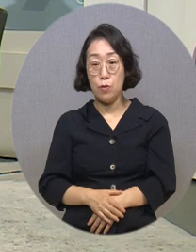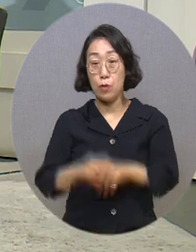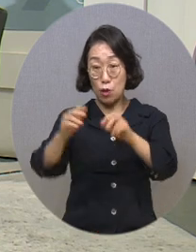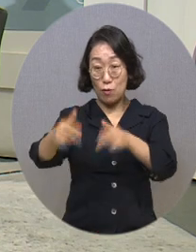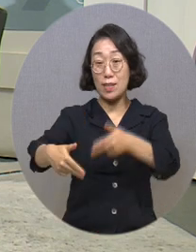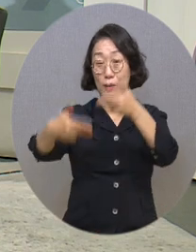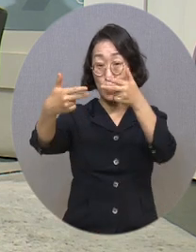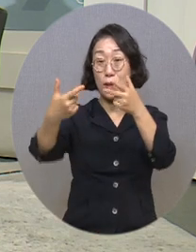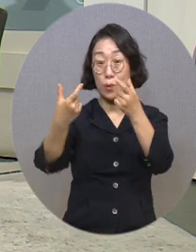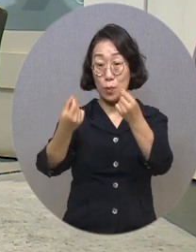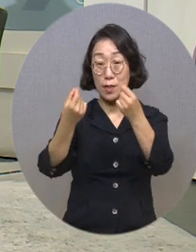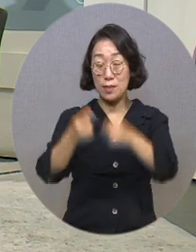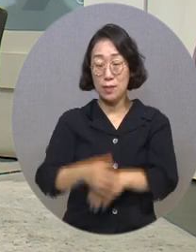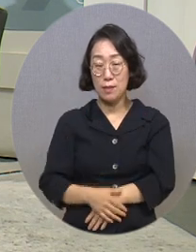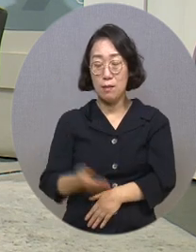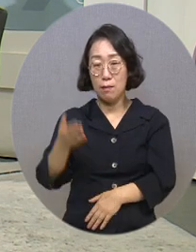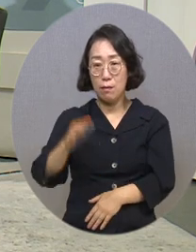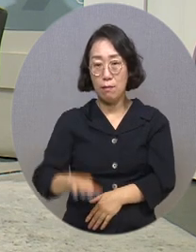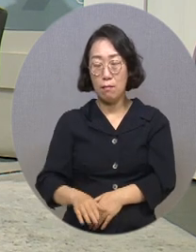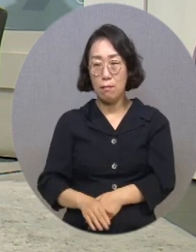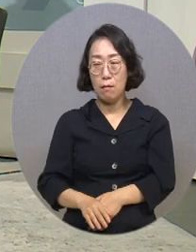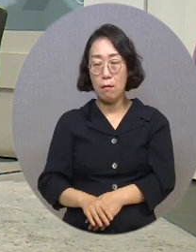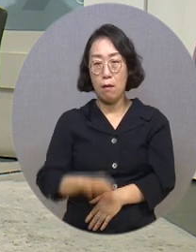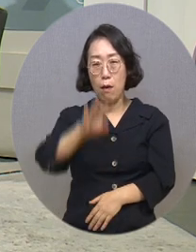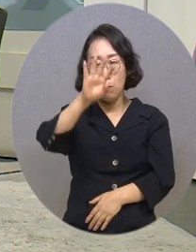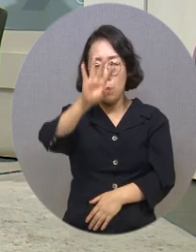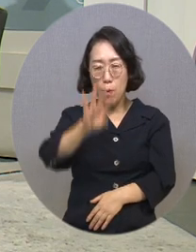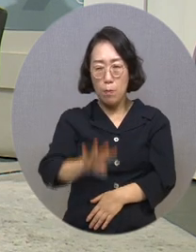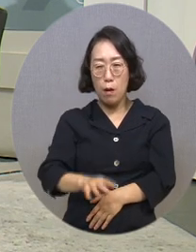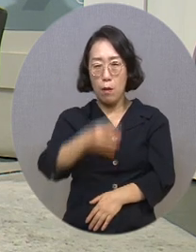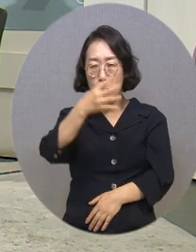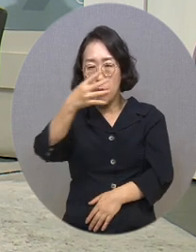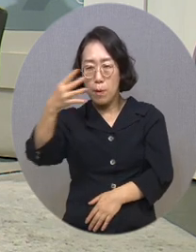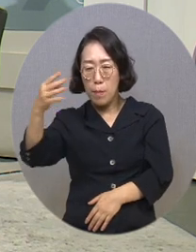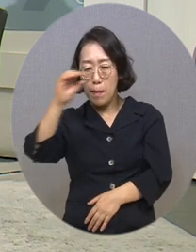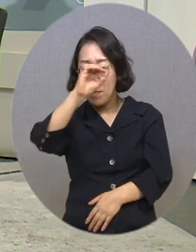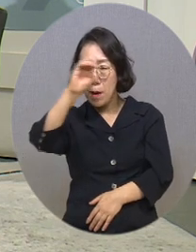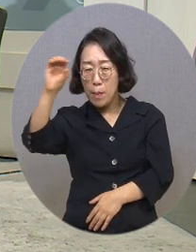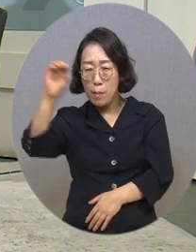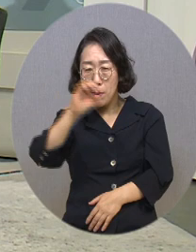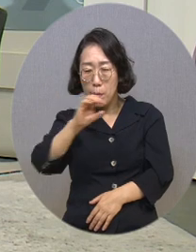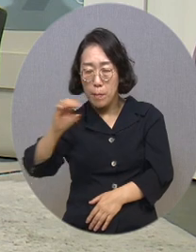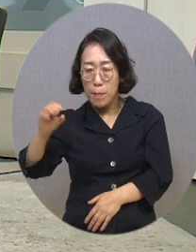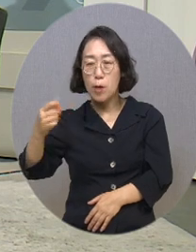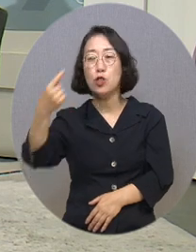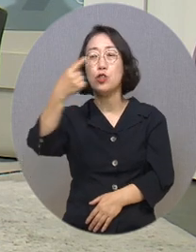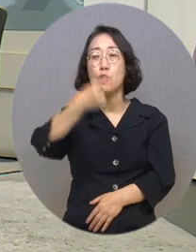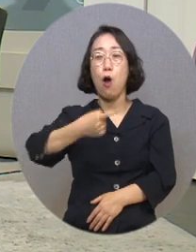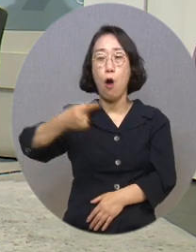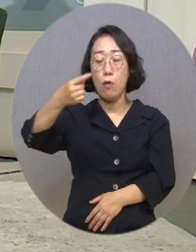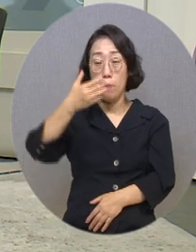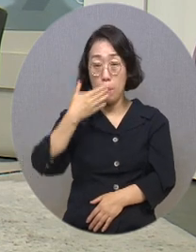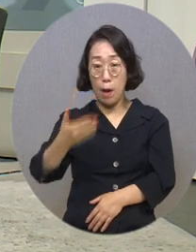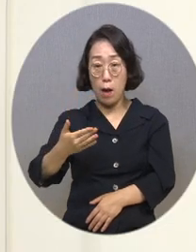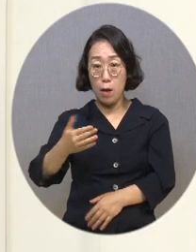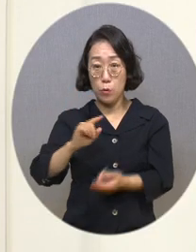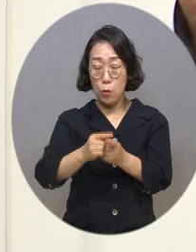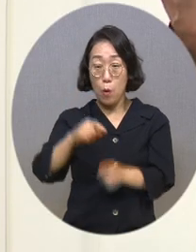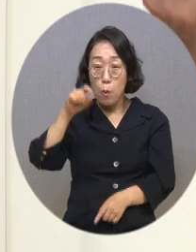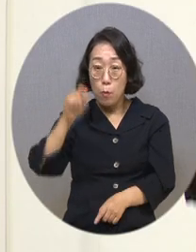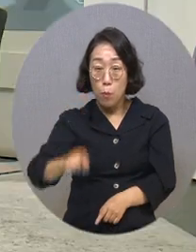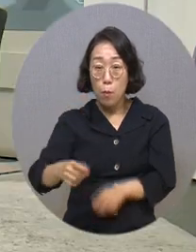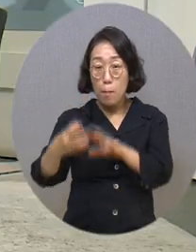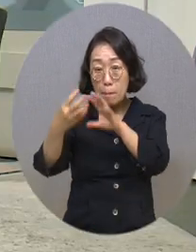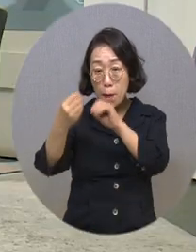돼요. 근데 단체로 1,000명이 그 동시에 화상통화의 화면이 다 열리고 서로 말을 하고 그러니까 요새